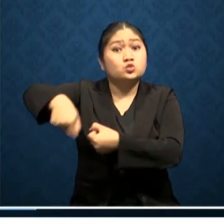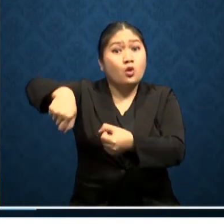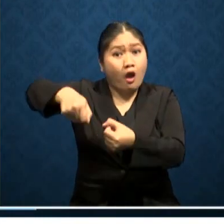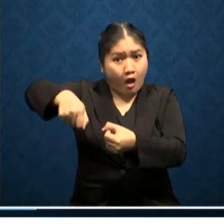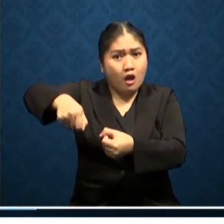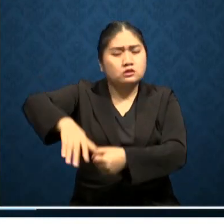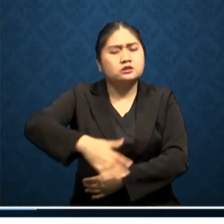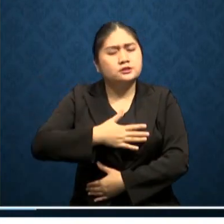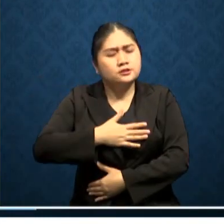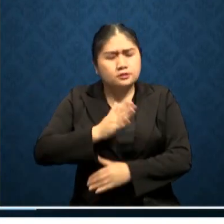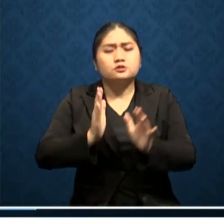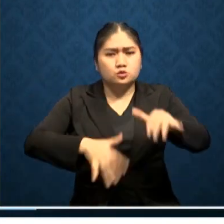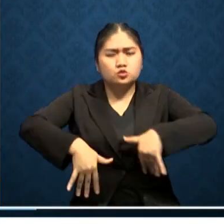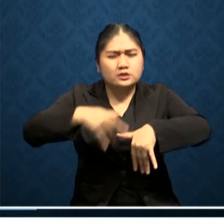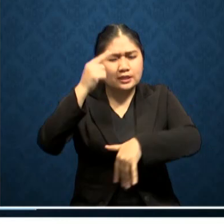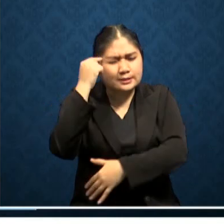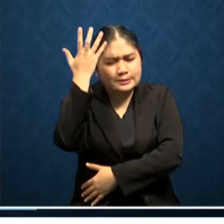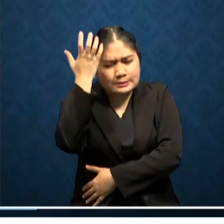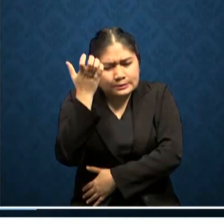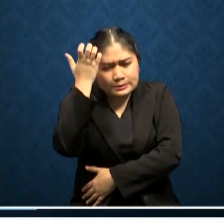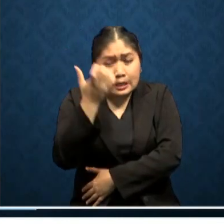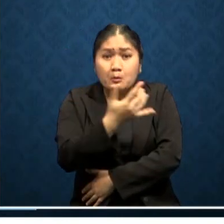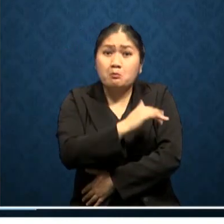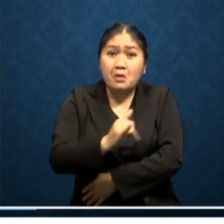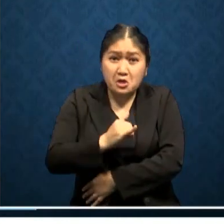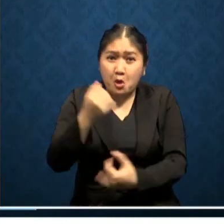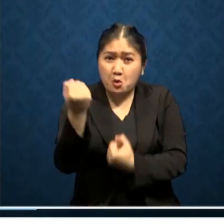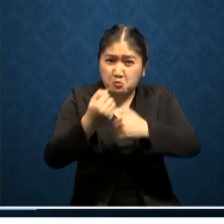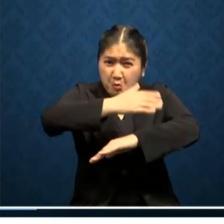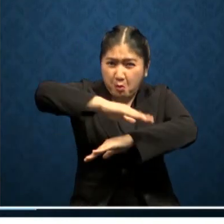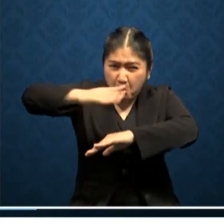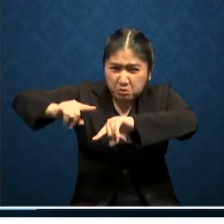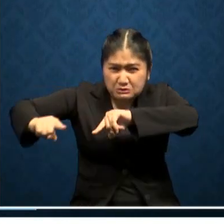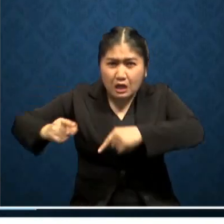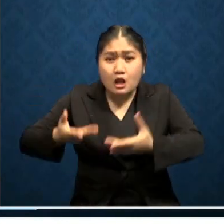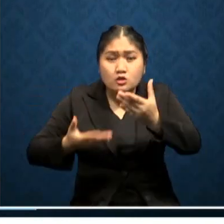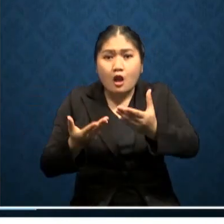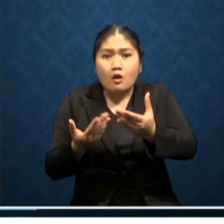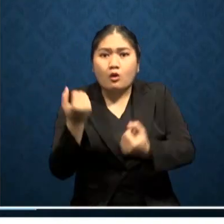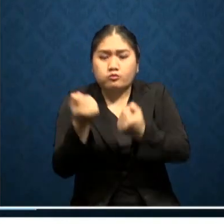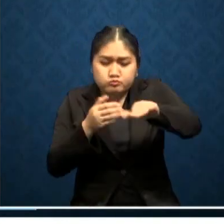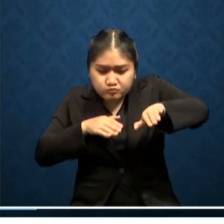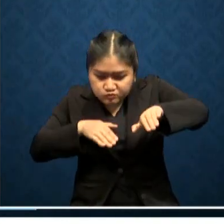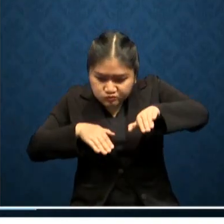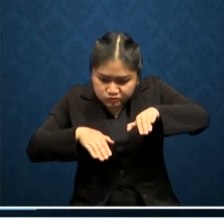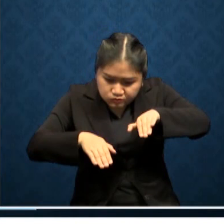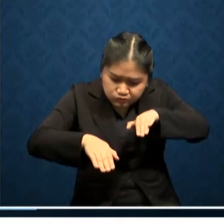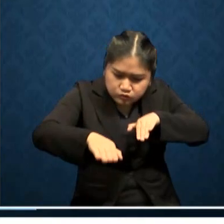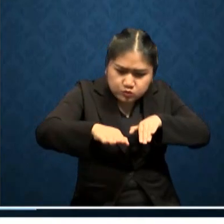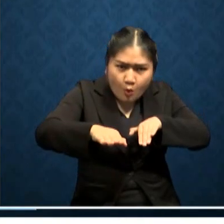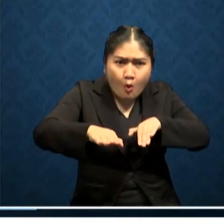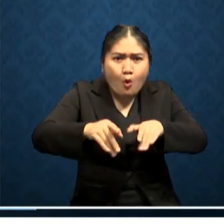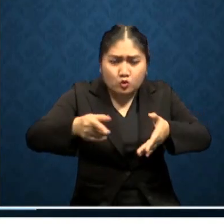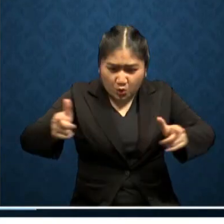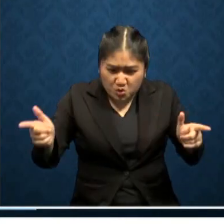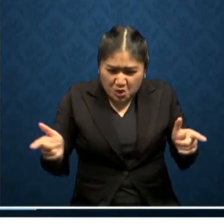ามีขอกัวนมาก เพรว่า แมแตลด Fortuner ก็ตามใว่งเข้ามัจะหลุดเพระว่าใน